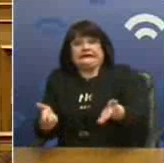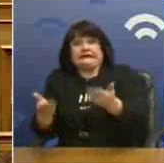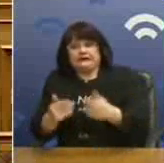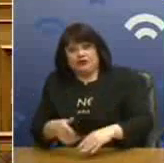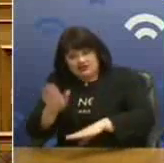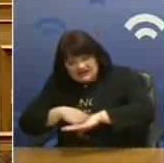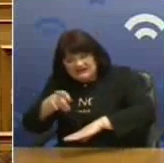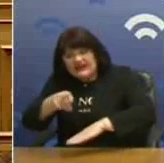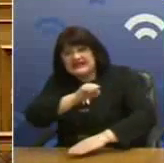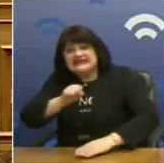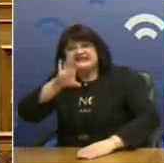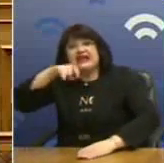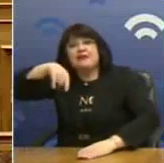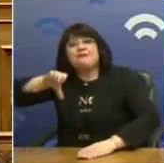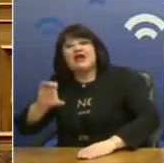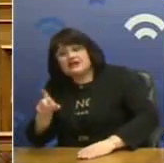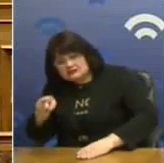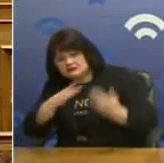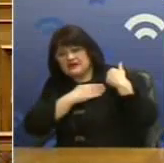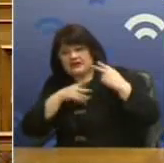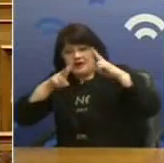ΣΕΠΕ, αυτούς που κάνουν τον έλεγχο.